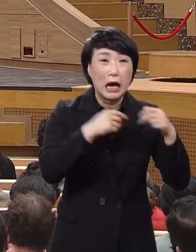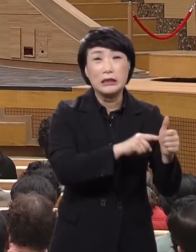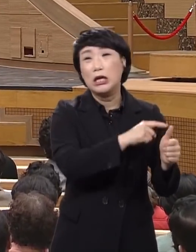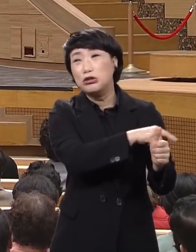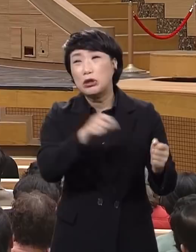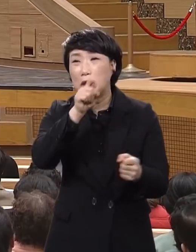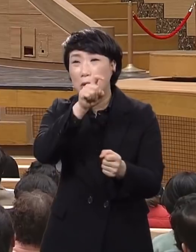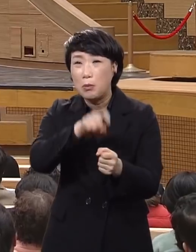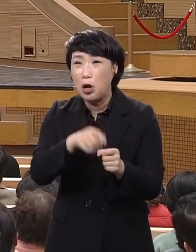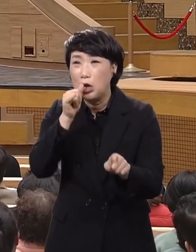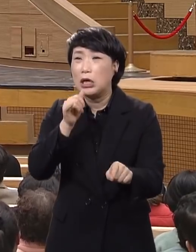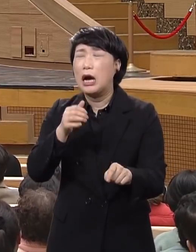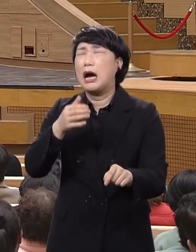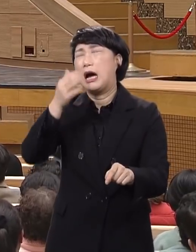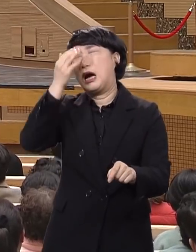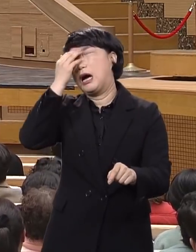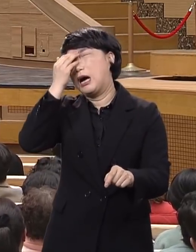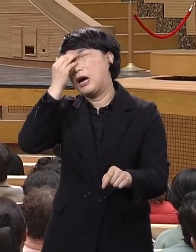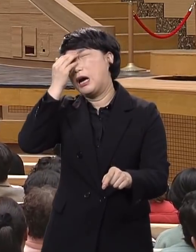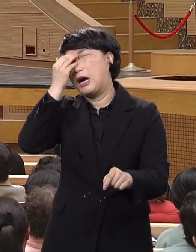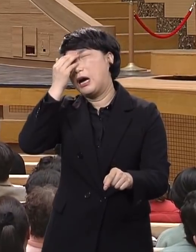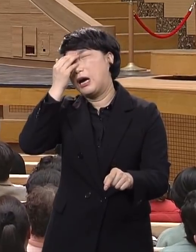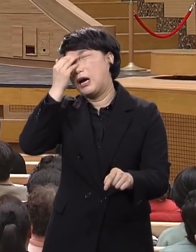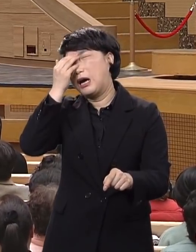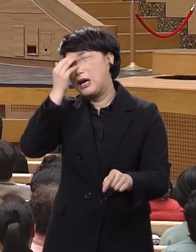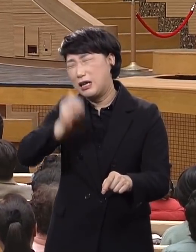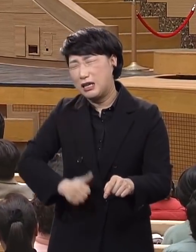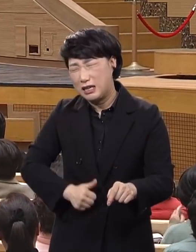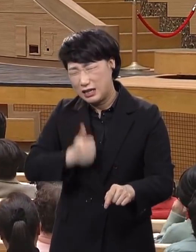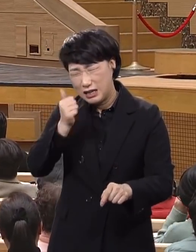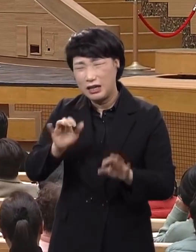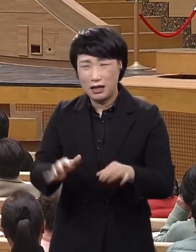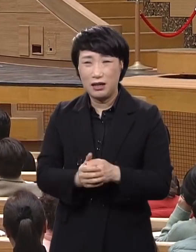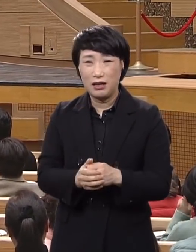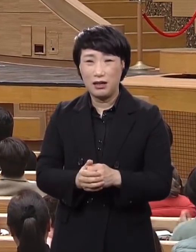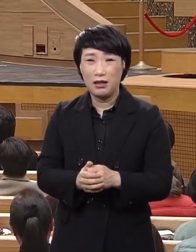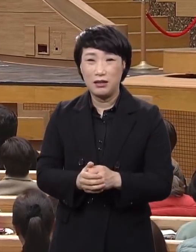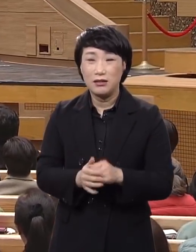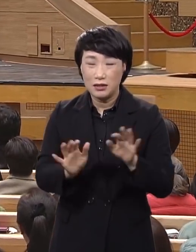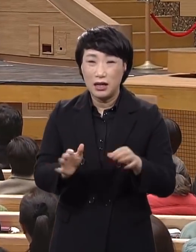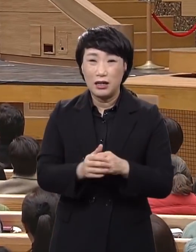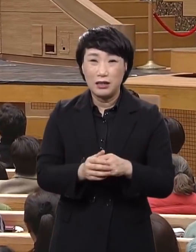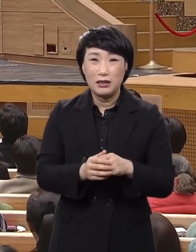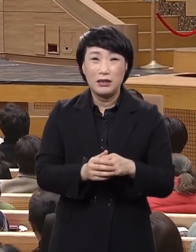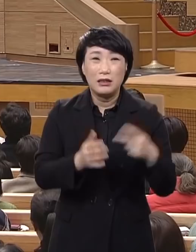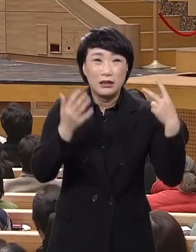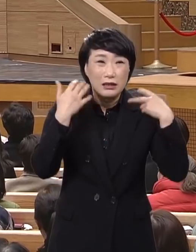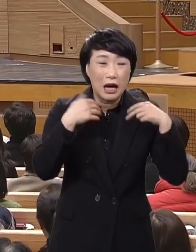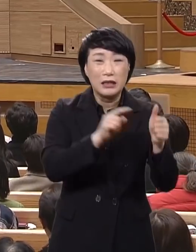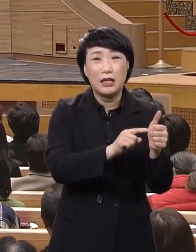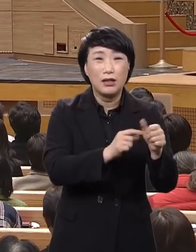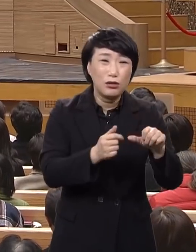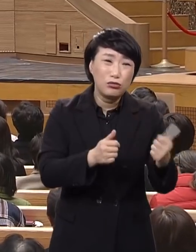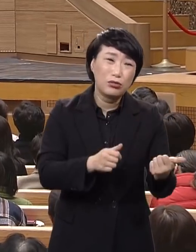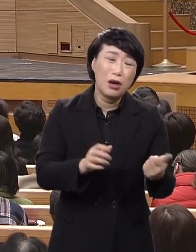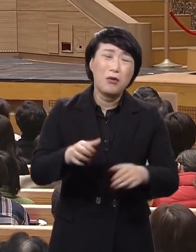위해서구나. 그걸 깨닫고 분이 나니까, 그리고 다니엘을 잃는 것이